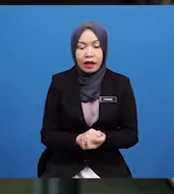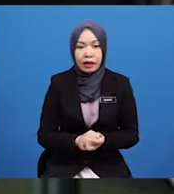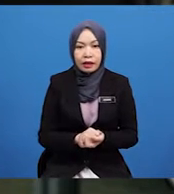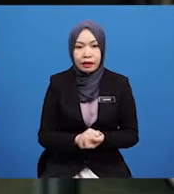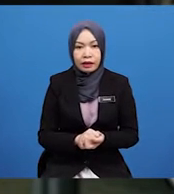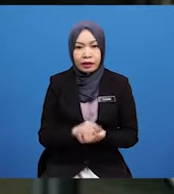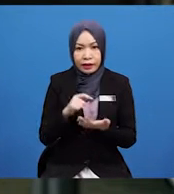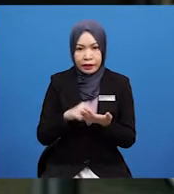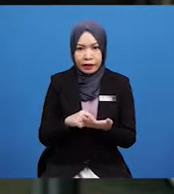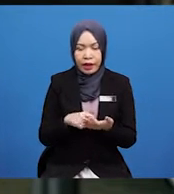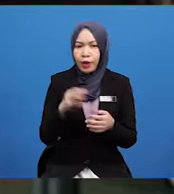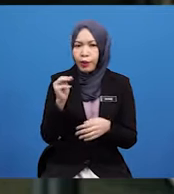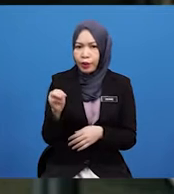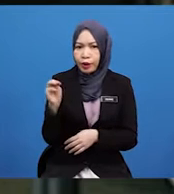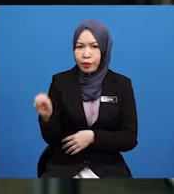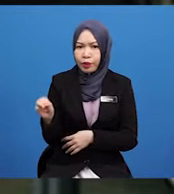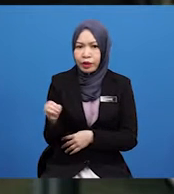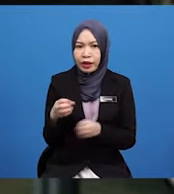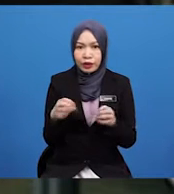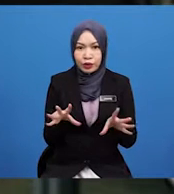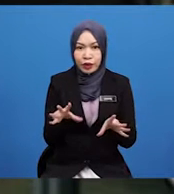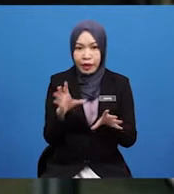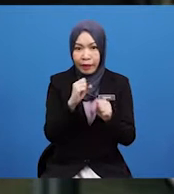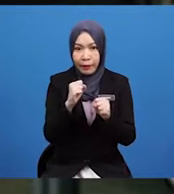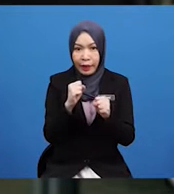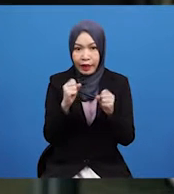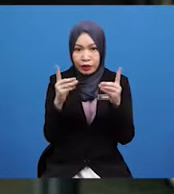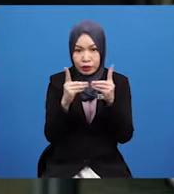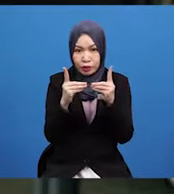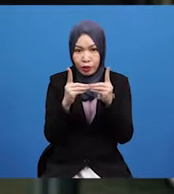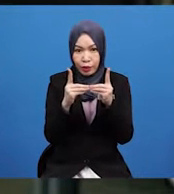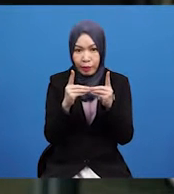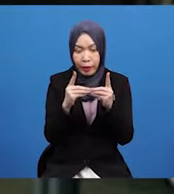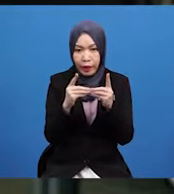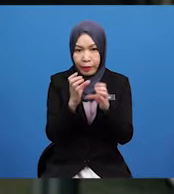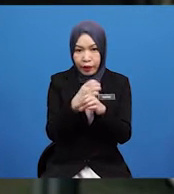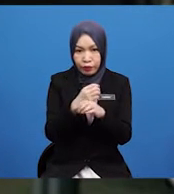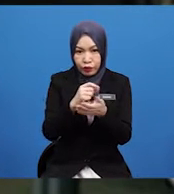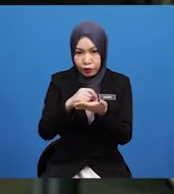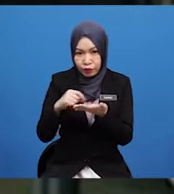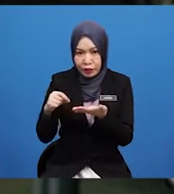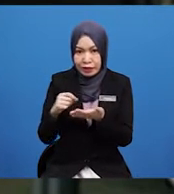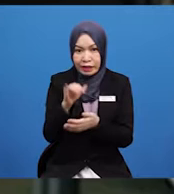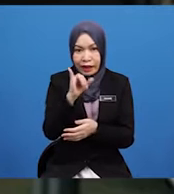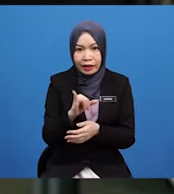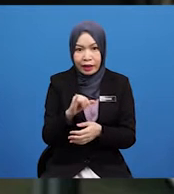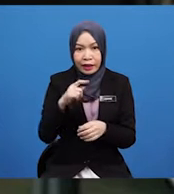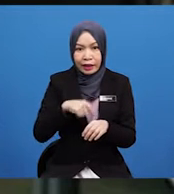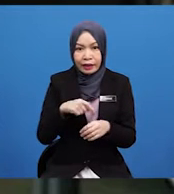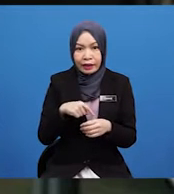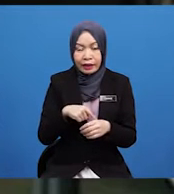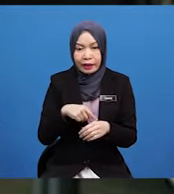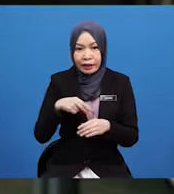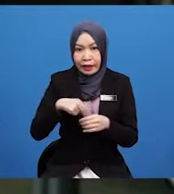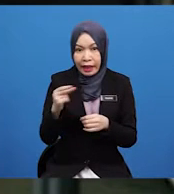di Asia Tenggara Adakah murid-murid menemui sebarang bentuk tulisan yang dihasilkan betul